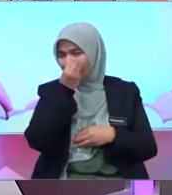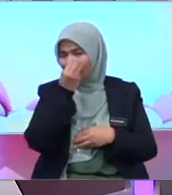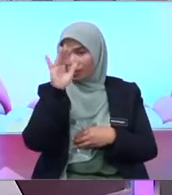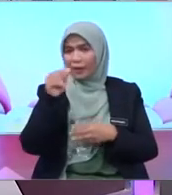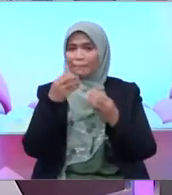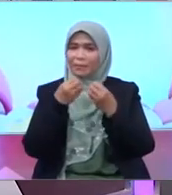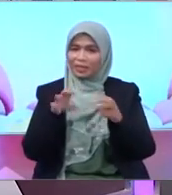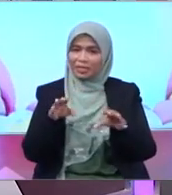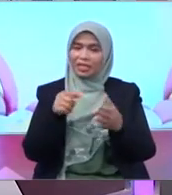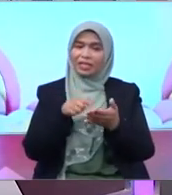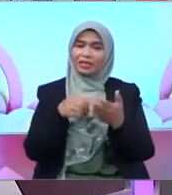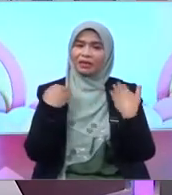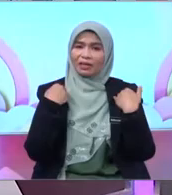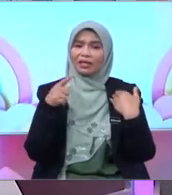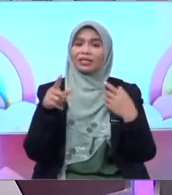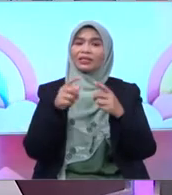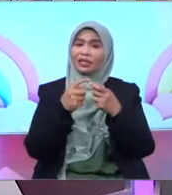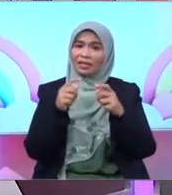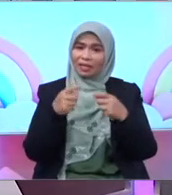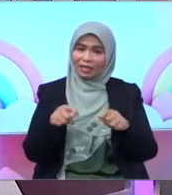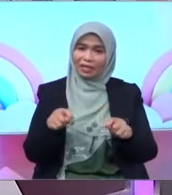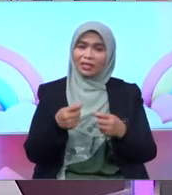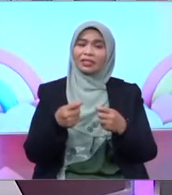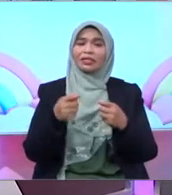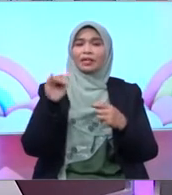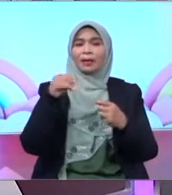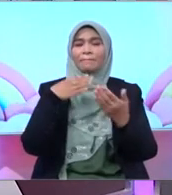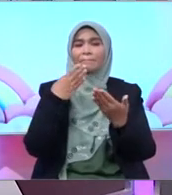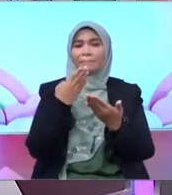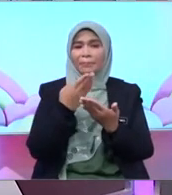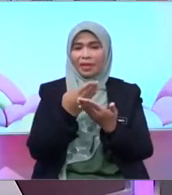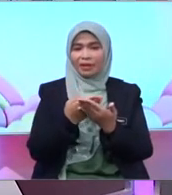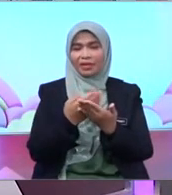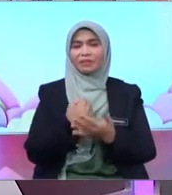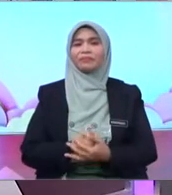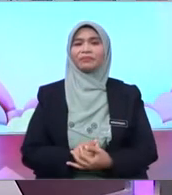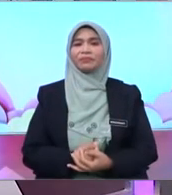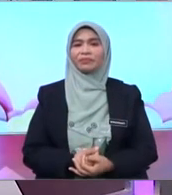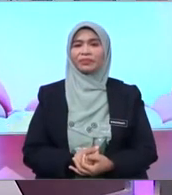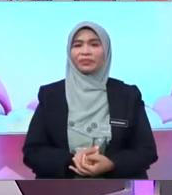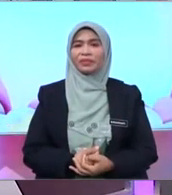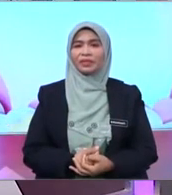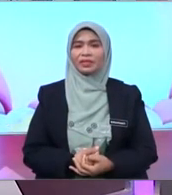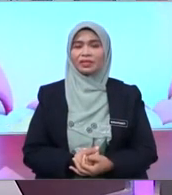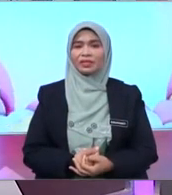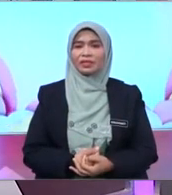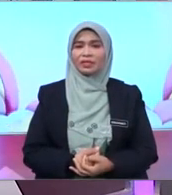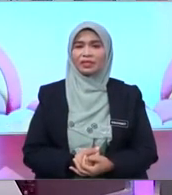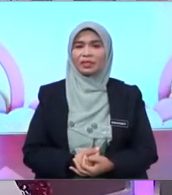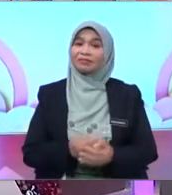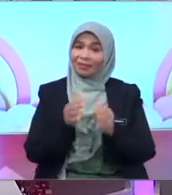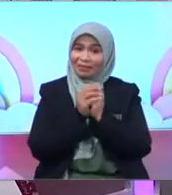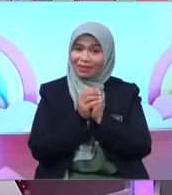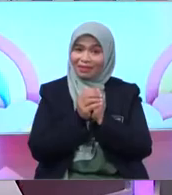adalah tindakan ya Mbah bye Oke ini